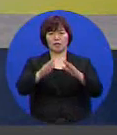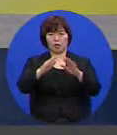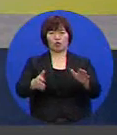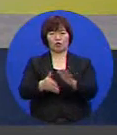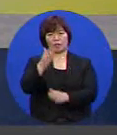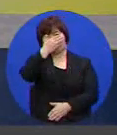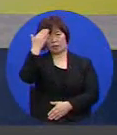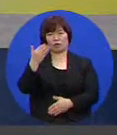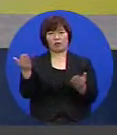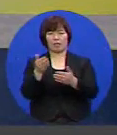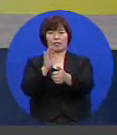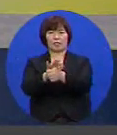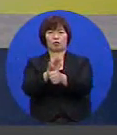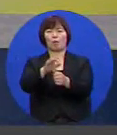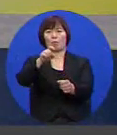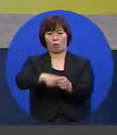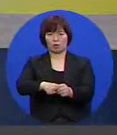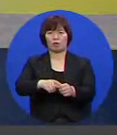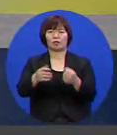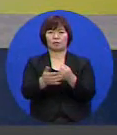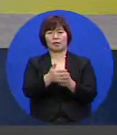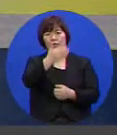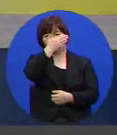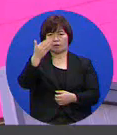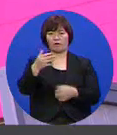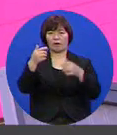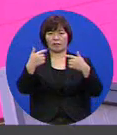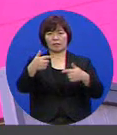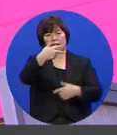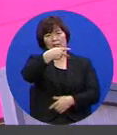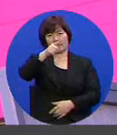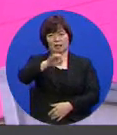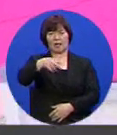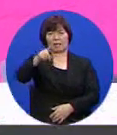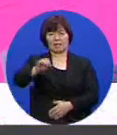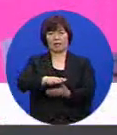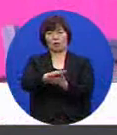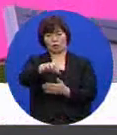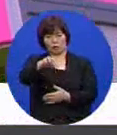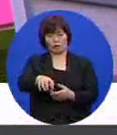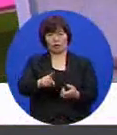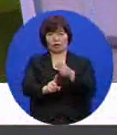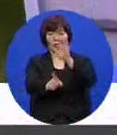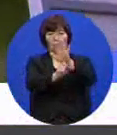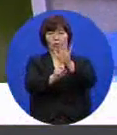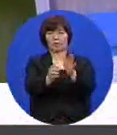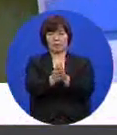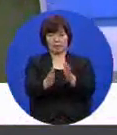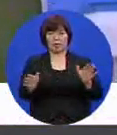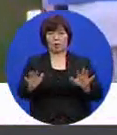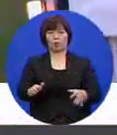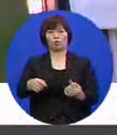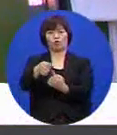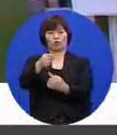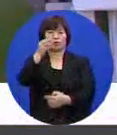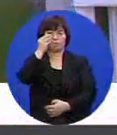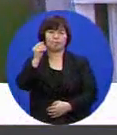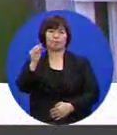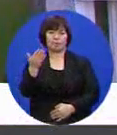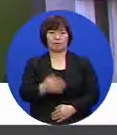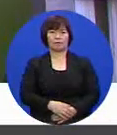전주시가 청년 창업을 지원하기 위해 조성한 청년 상상 놀이터가 예비 창업가 모집을 시작으로 본격적인 운영에